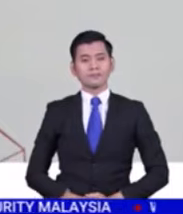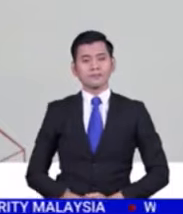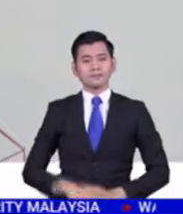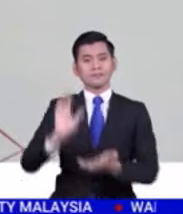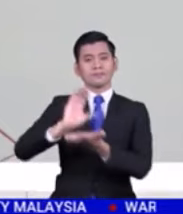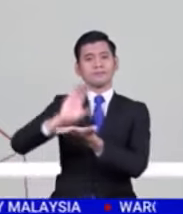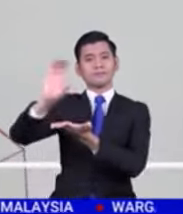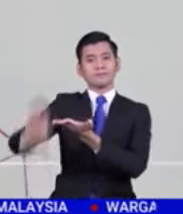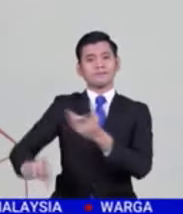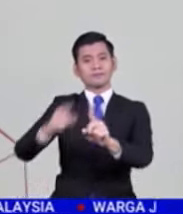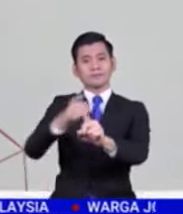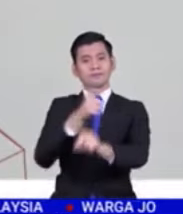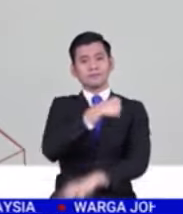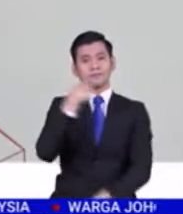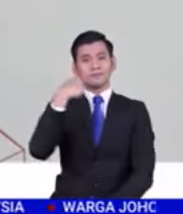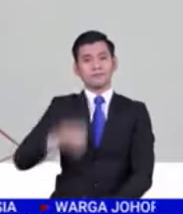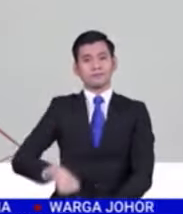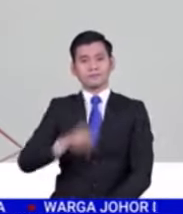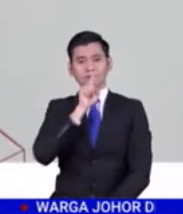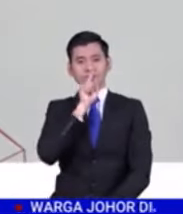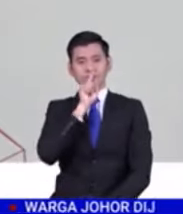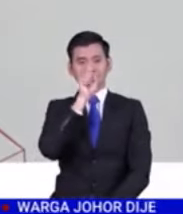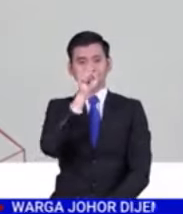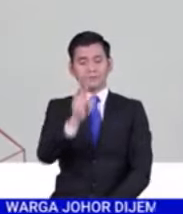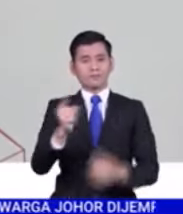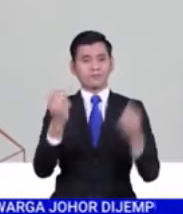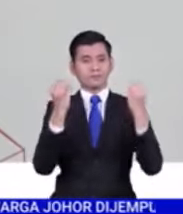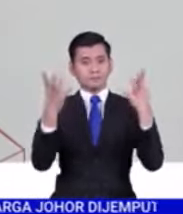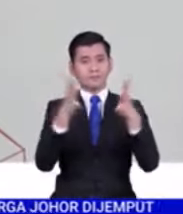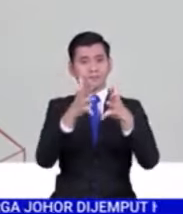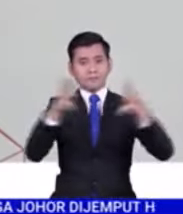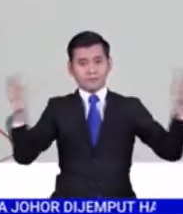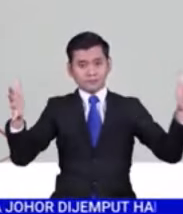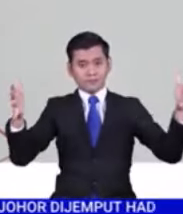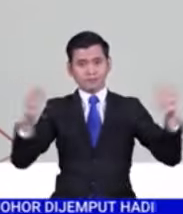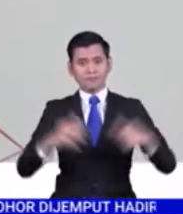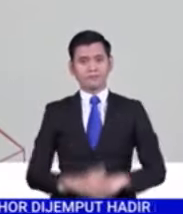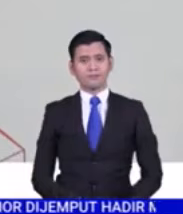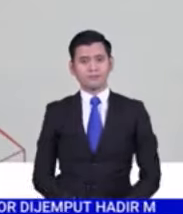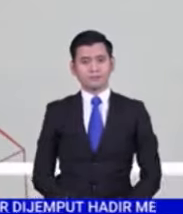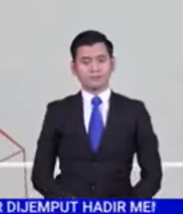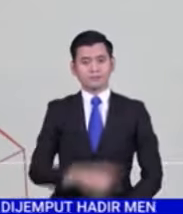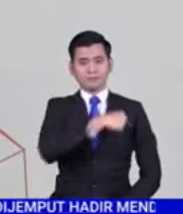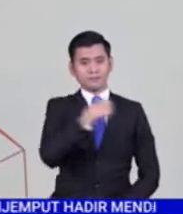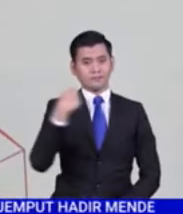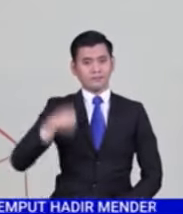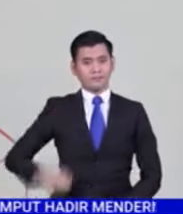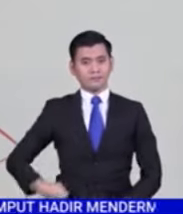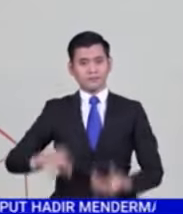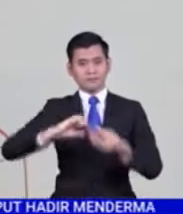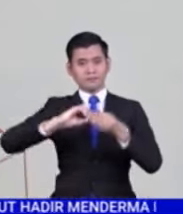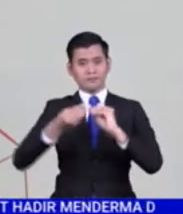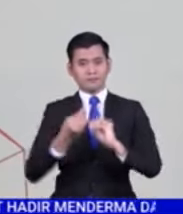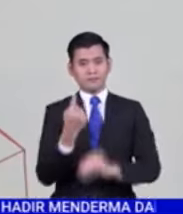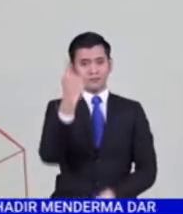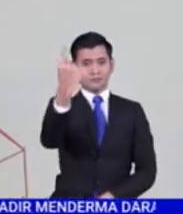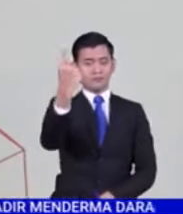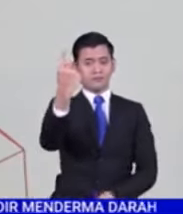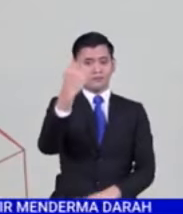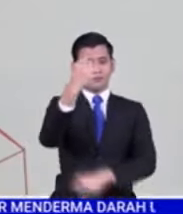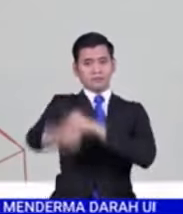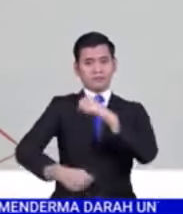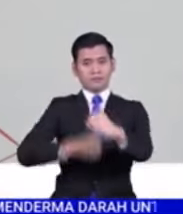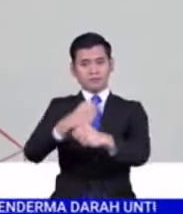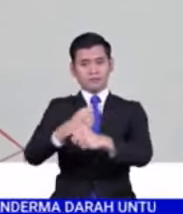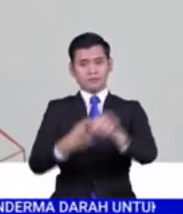pelaporan dari jin yang merupakan antara yang terbesar Cina menduduki tetangga pertama pada tahun lepas